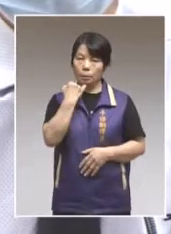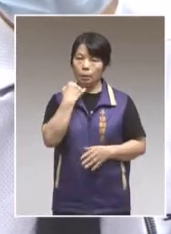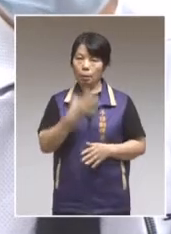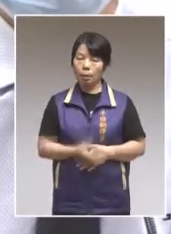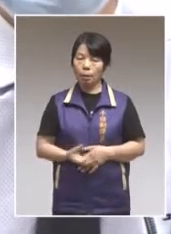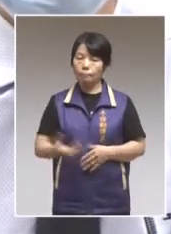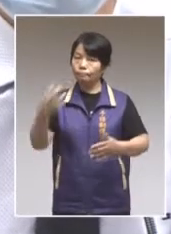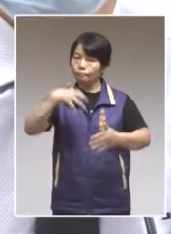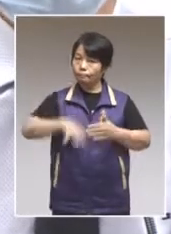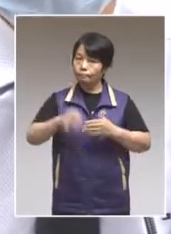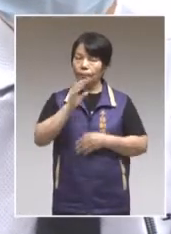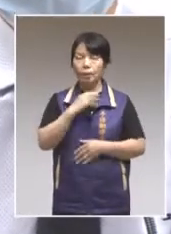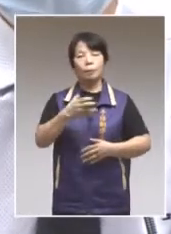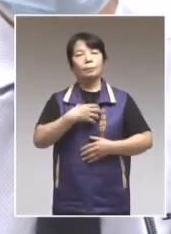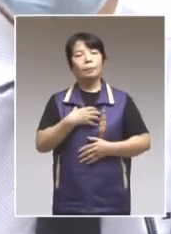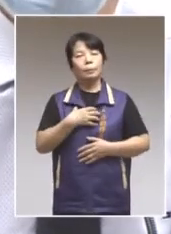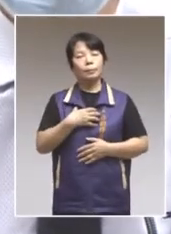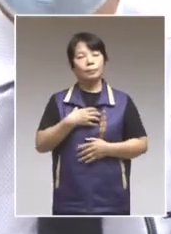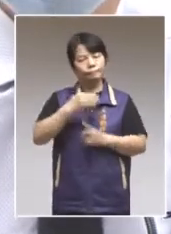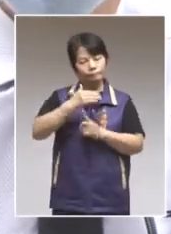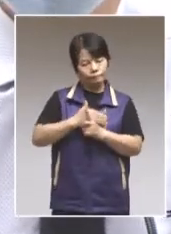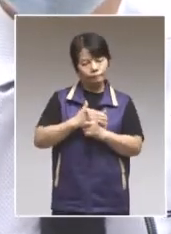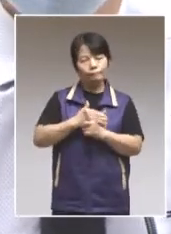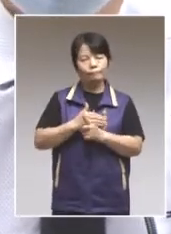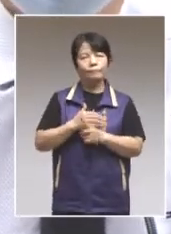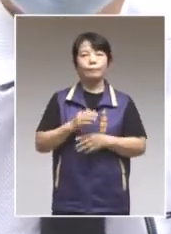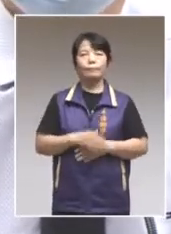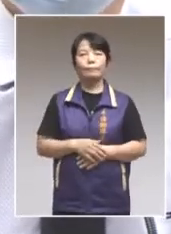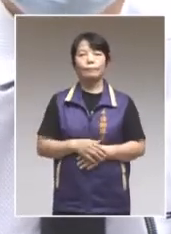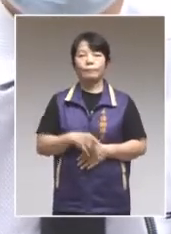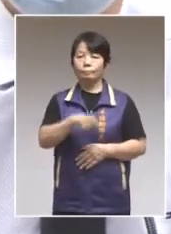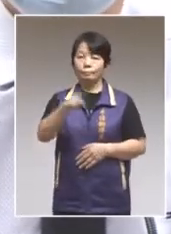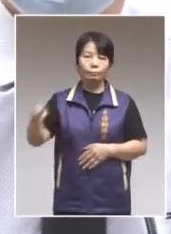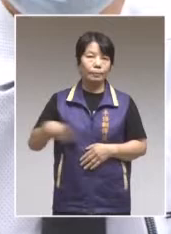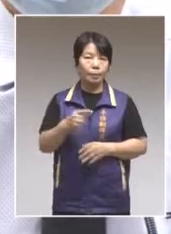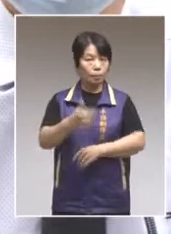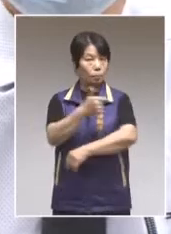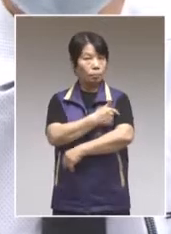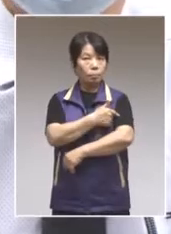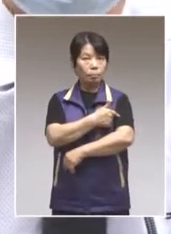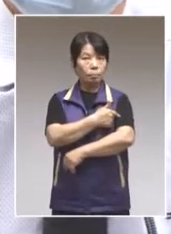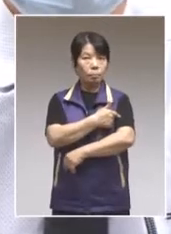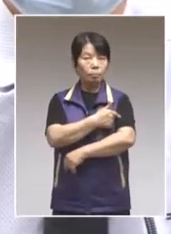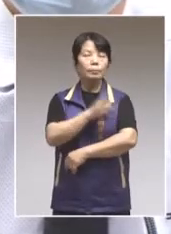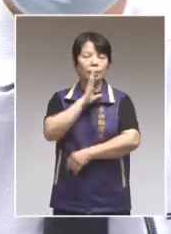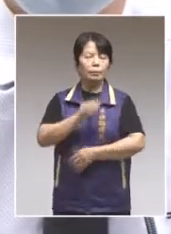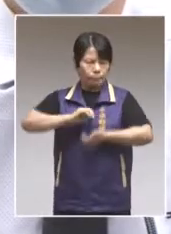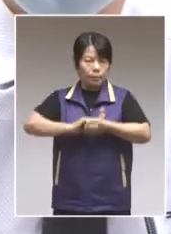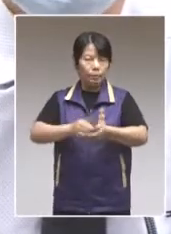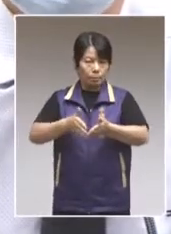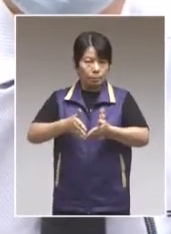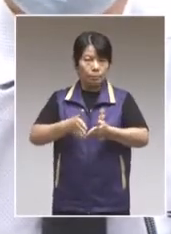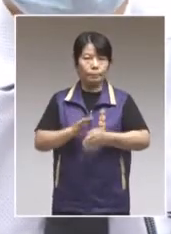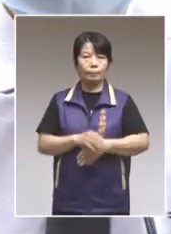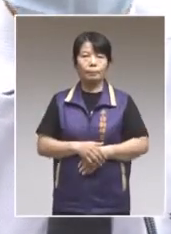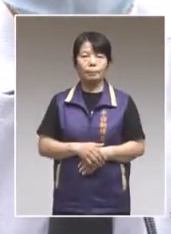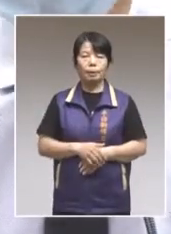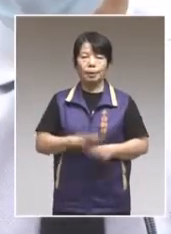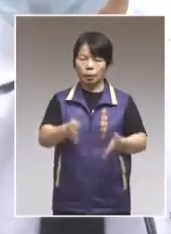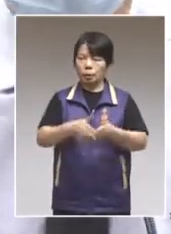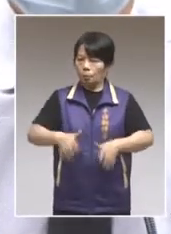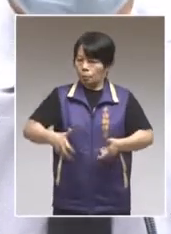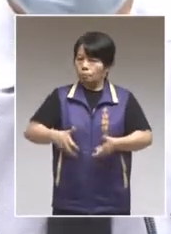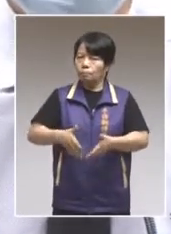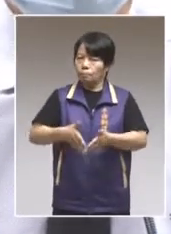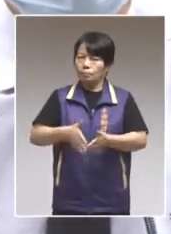归为风险比较低的一个族群，所以这些人当然打疫苗是势在必行，而且是很迫切